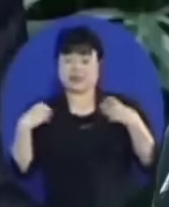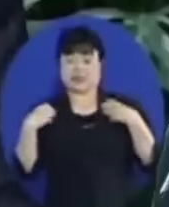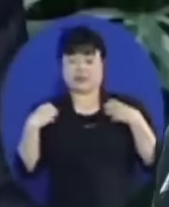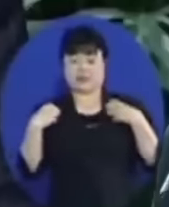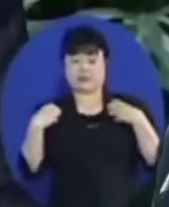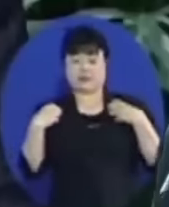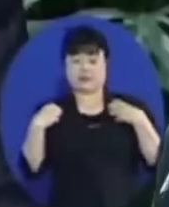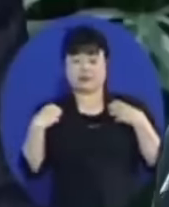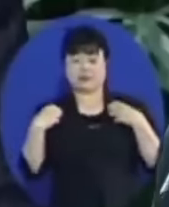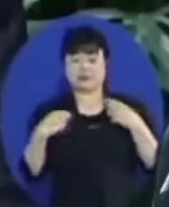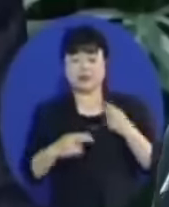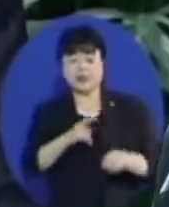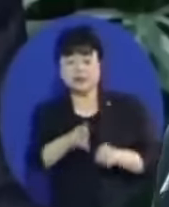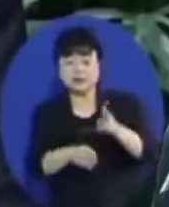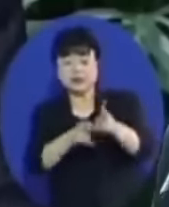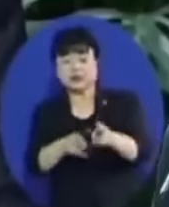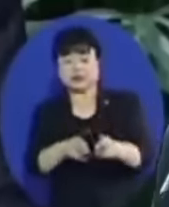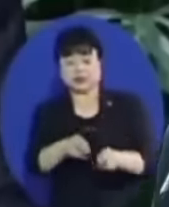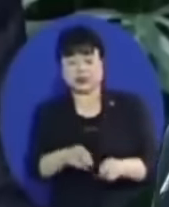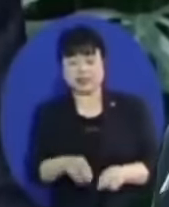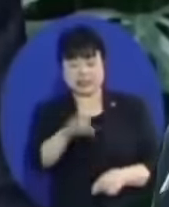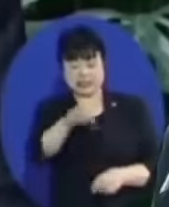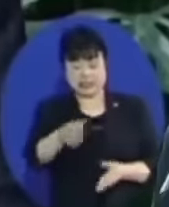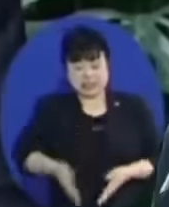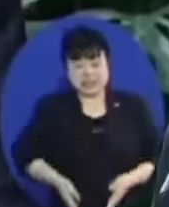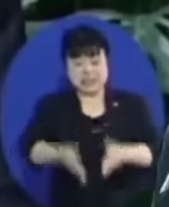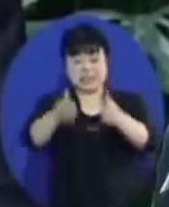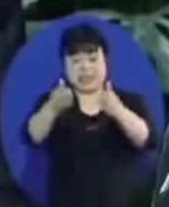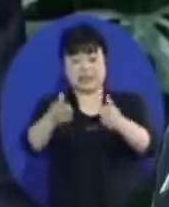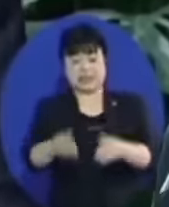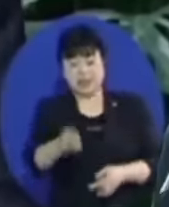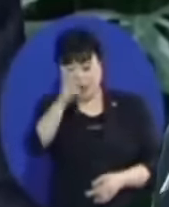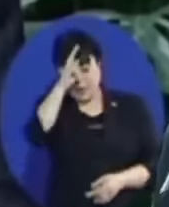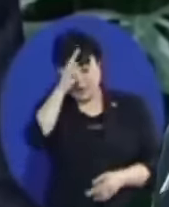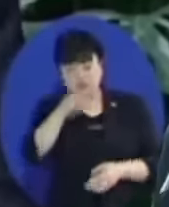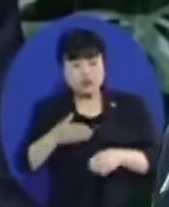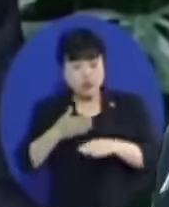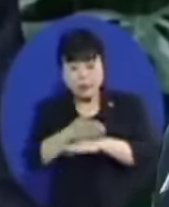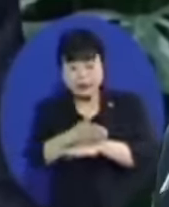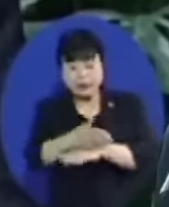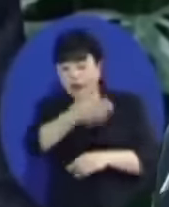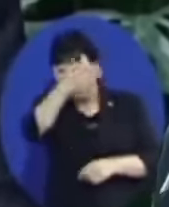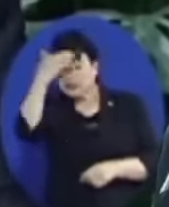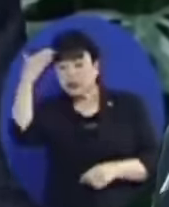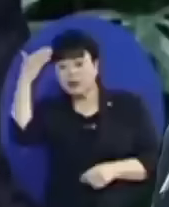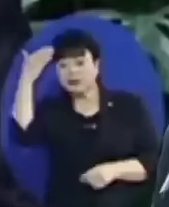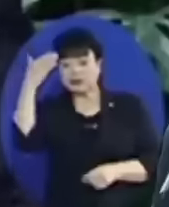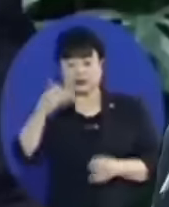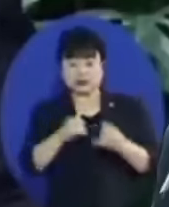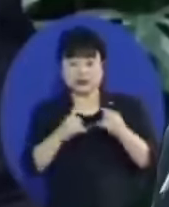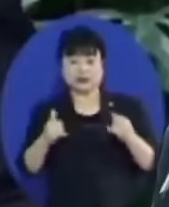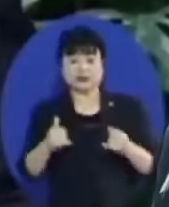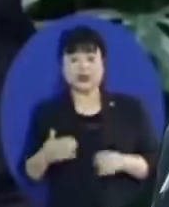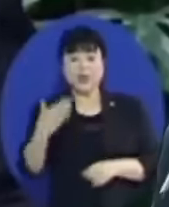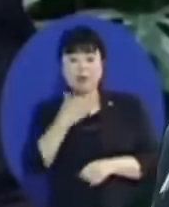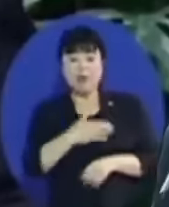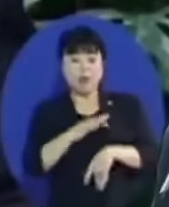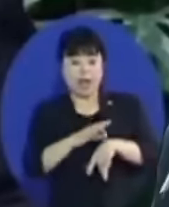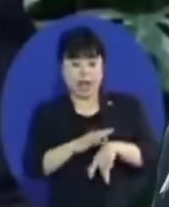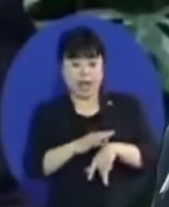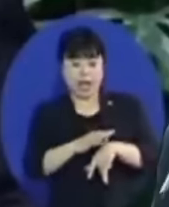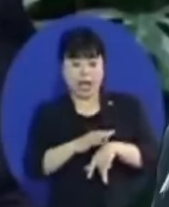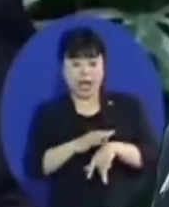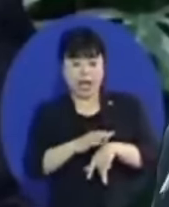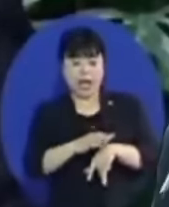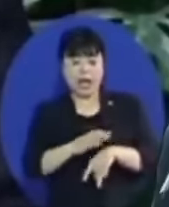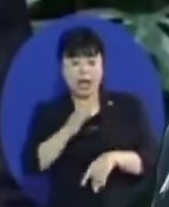번은 철두가에 나오는데 밤 12시가 넘었는데 젊은이가 미군 사지에다가